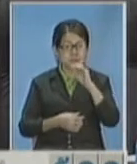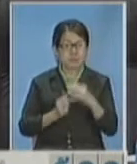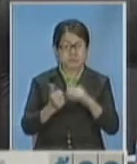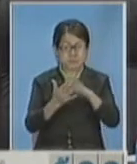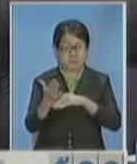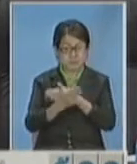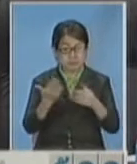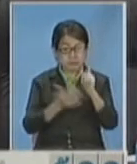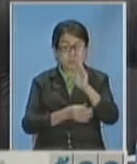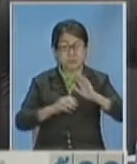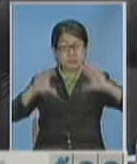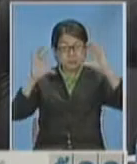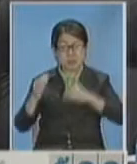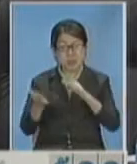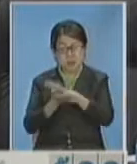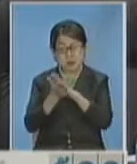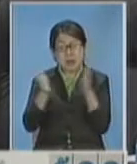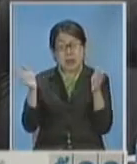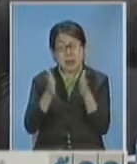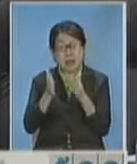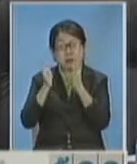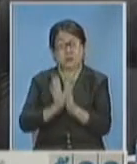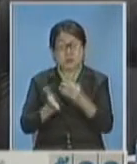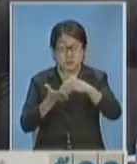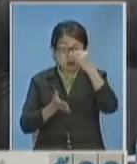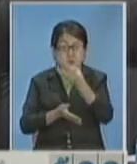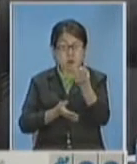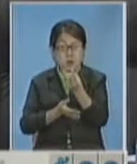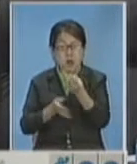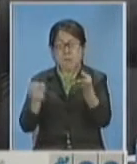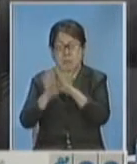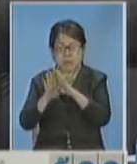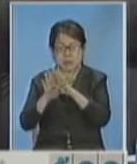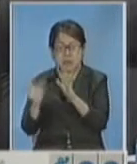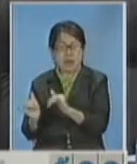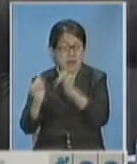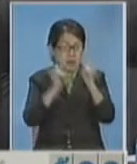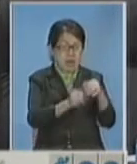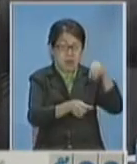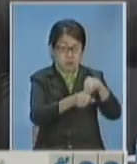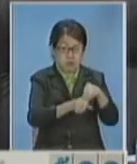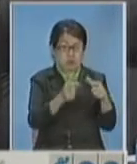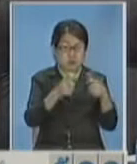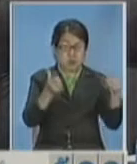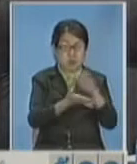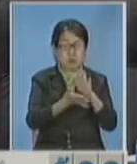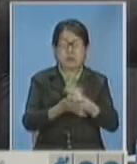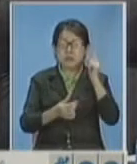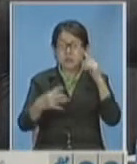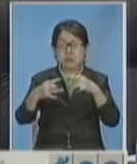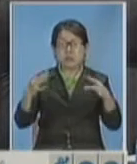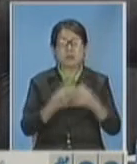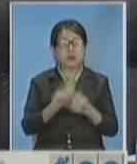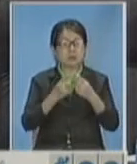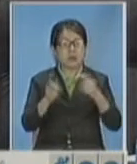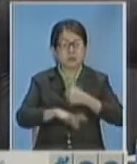ายยุบโรงเรียนเนี่ยค่ะเป็นนโยบายที่ไม่ถูกต้องไม่เหมาะสมนะคะพอดีเปลี่ยนรัฐมนตรีว่าการกระทรวงศึกษาธิ